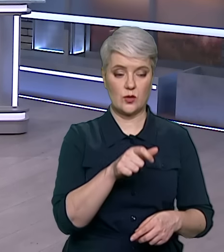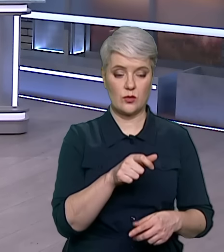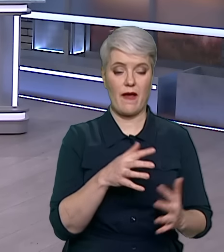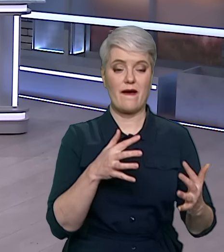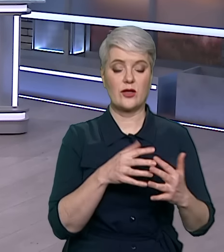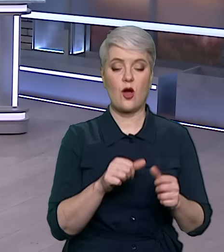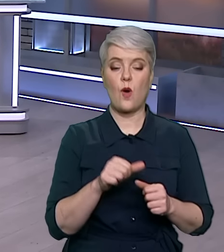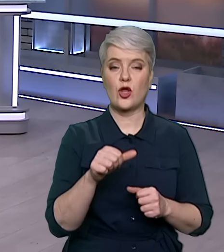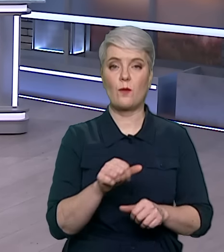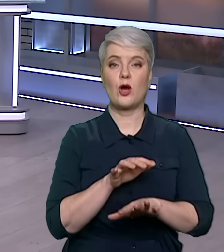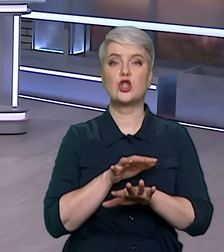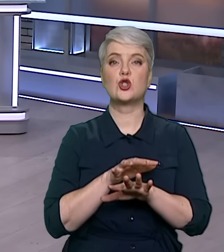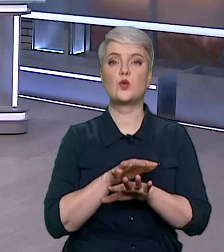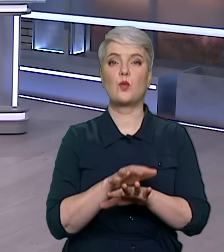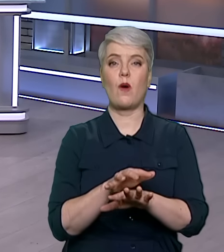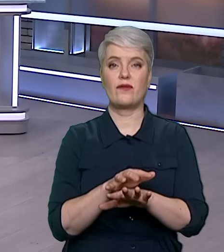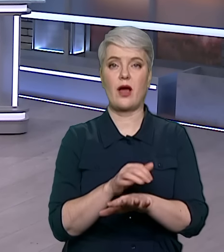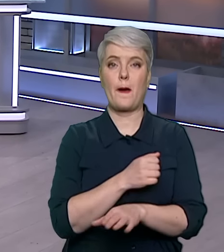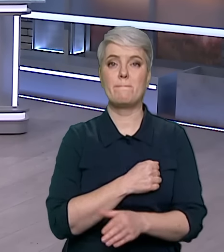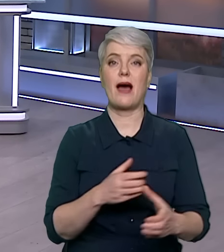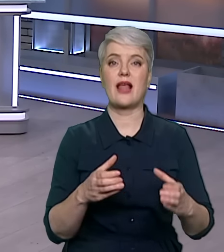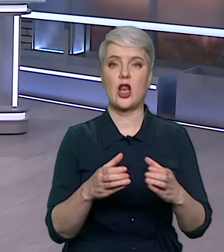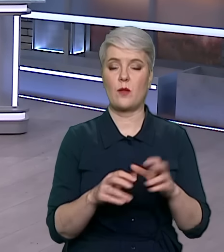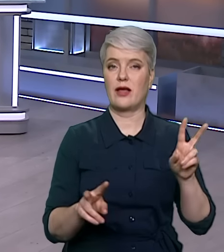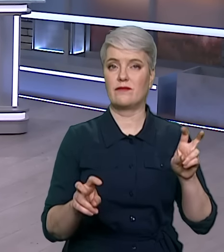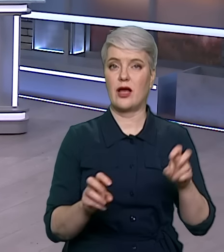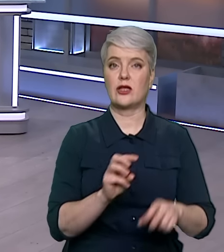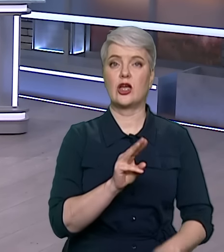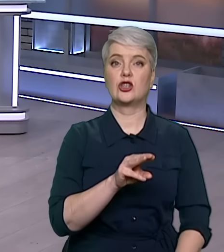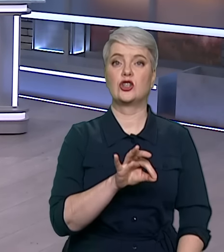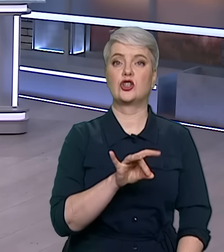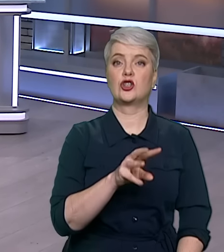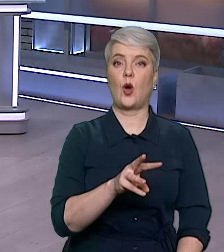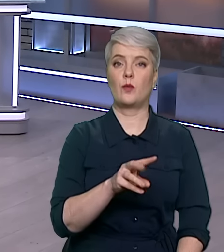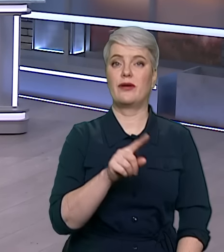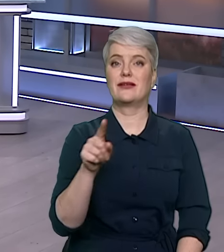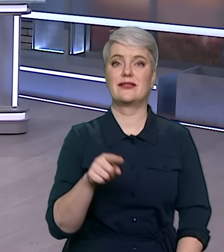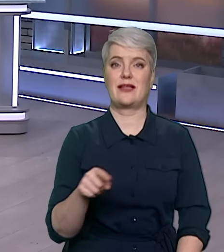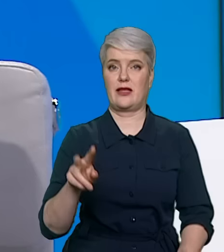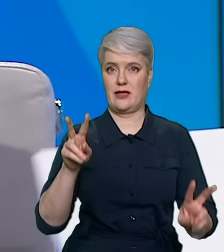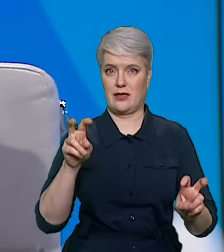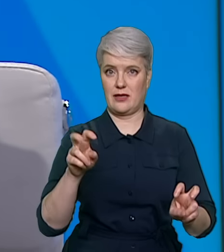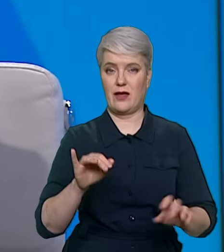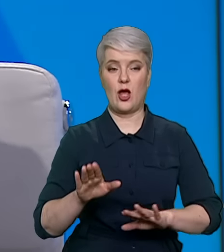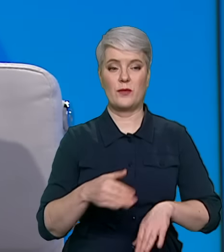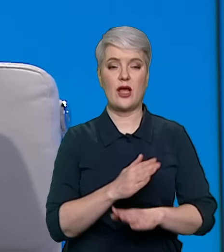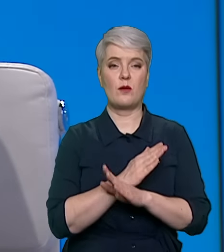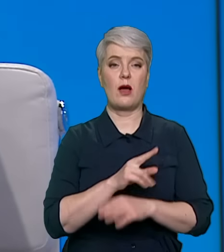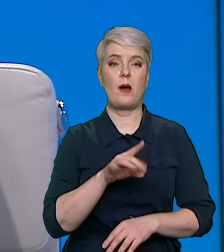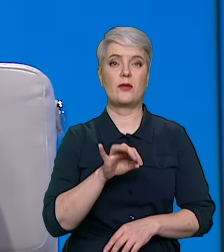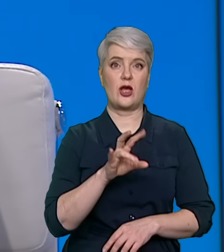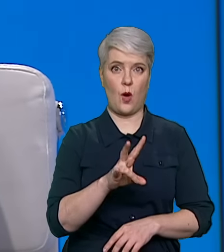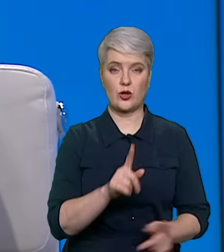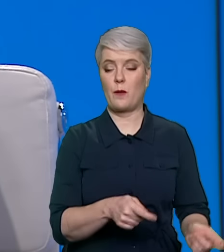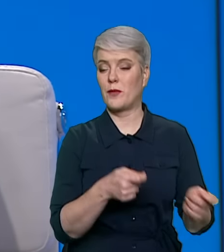батальйонах. Вони там називаються зараз «Штормзет», після того, як від покійника Пригожина це передали Міністерству оборони Російської